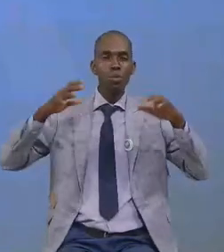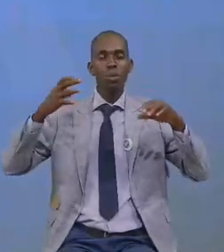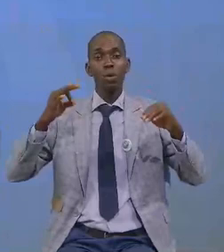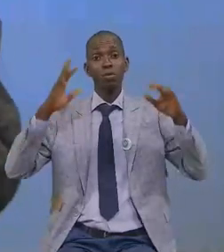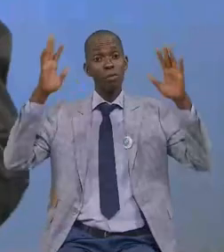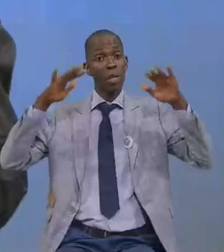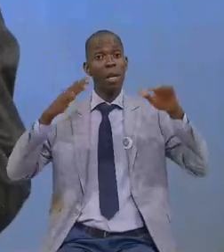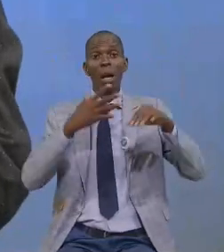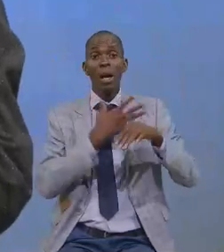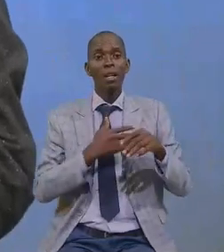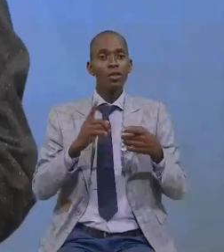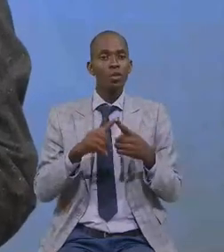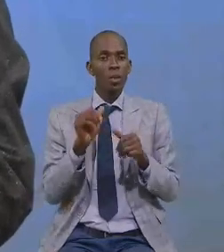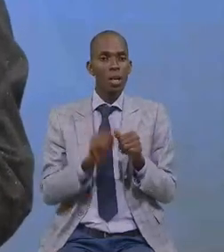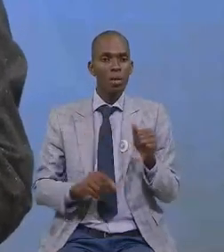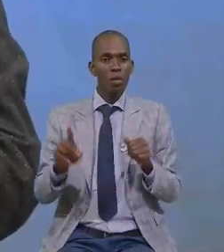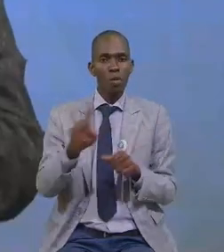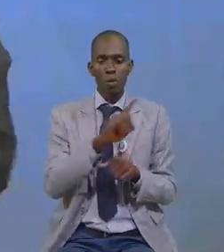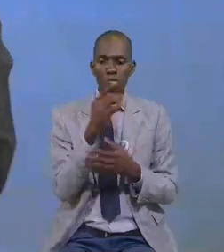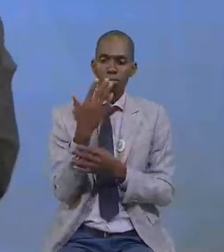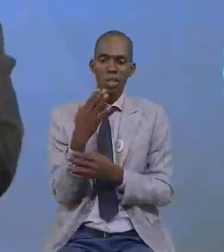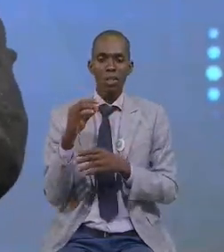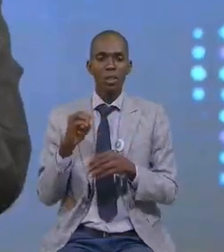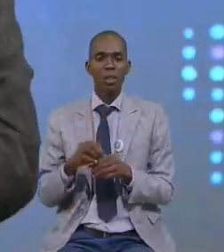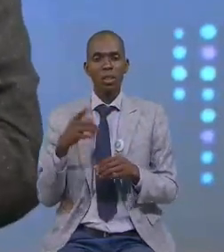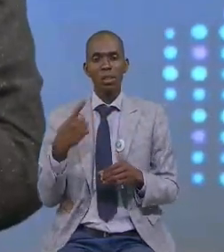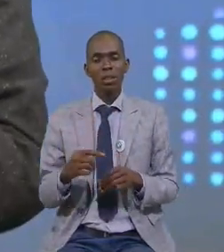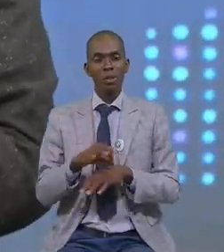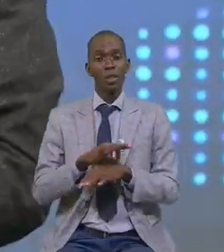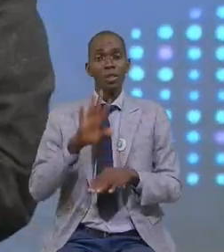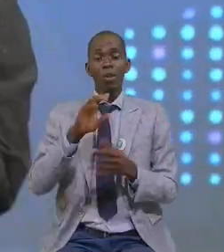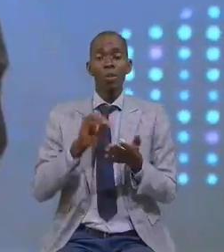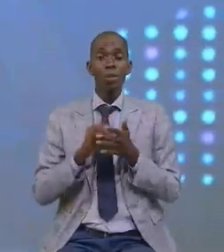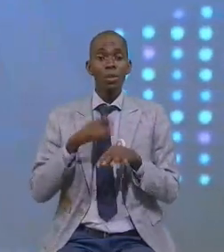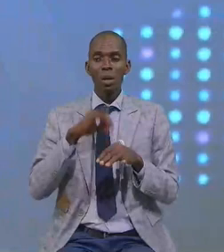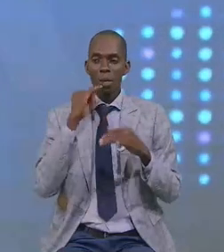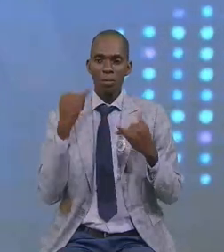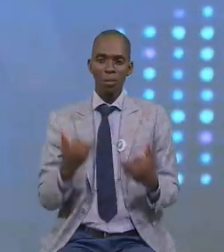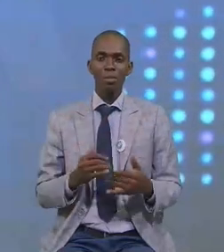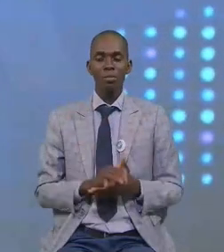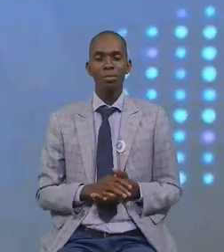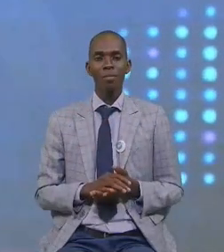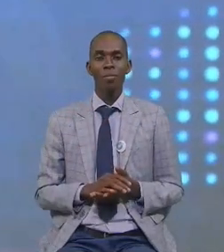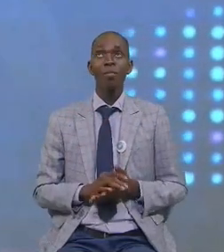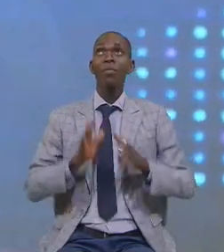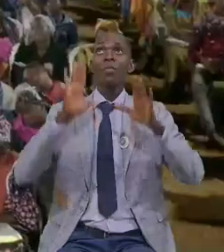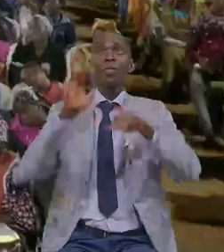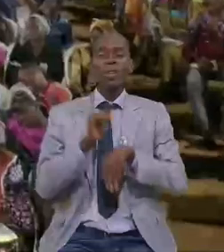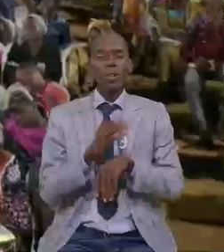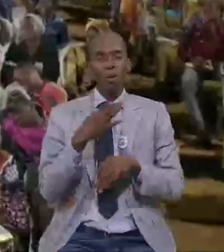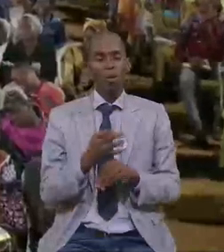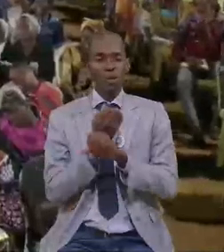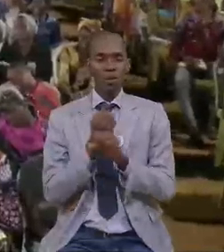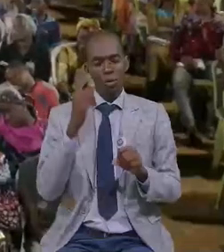chacun de l'herbe dans son champ. Votre heure sonne. Le miracle de